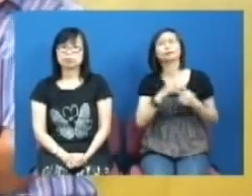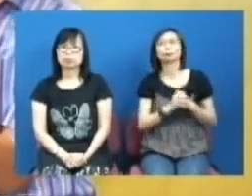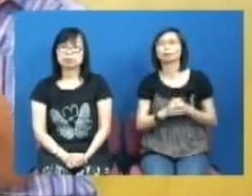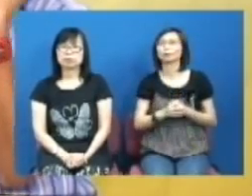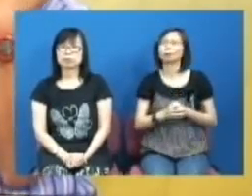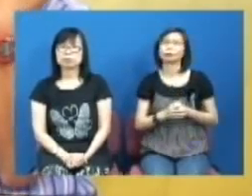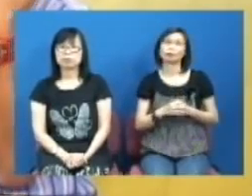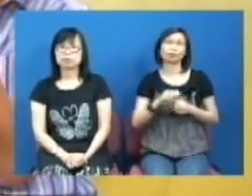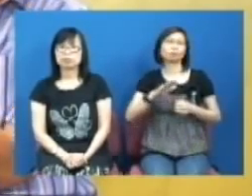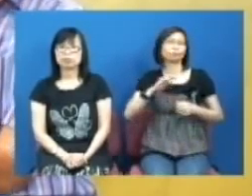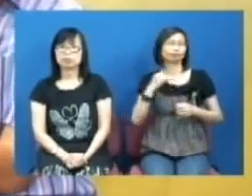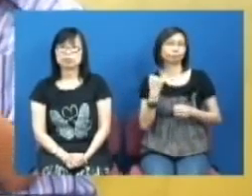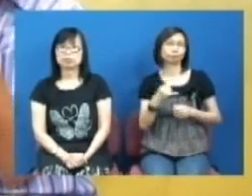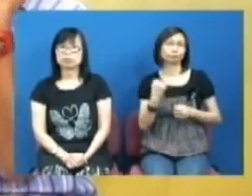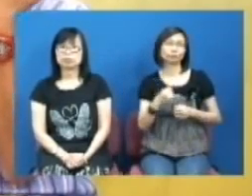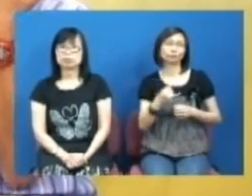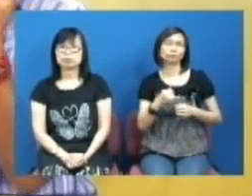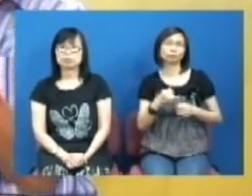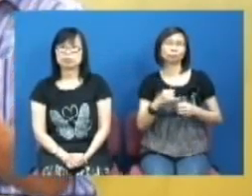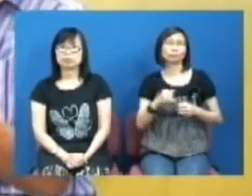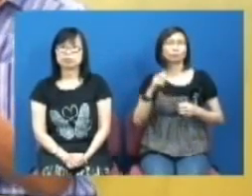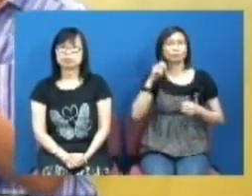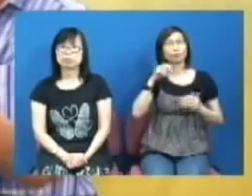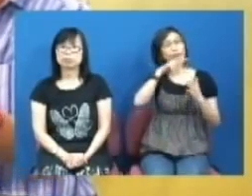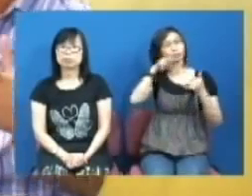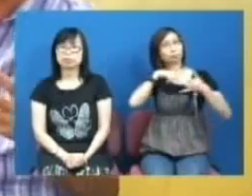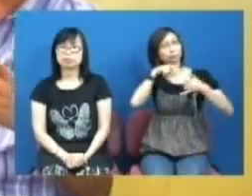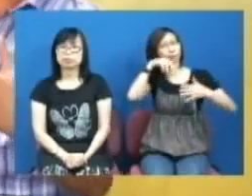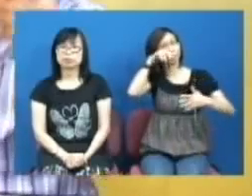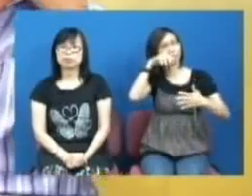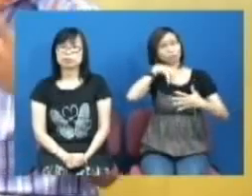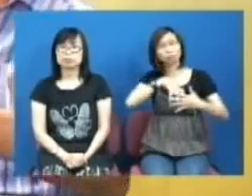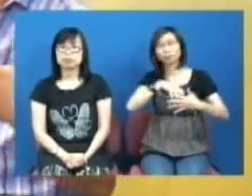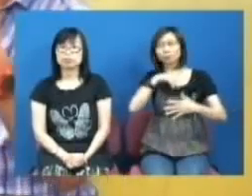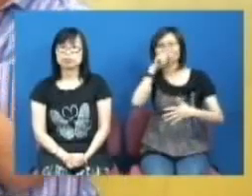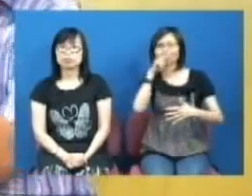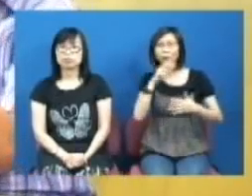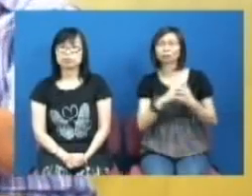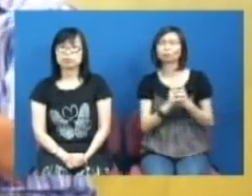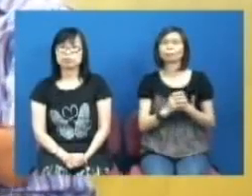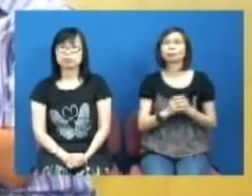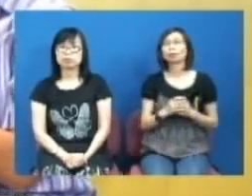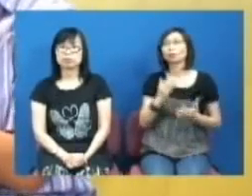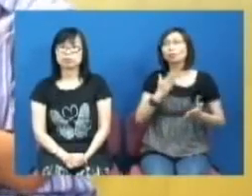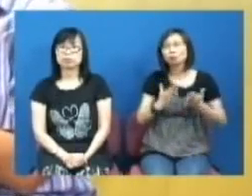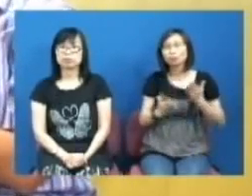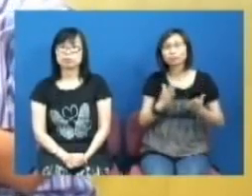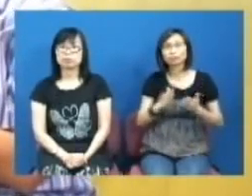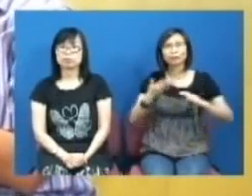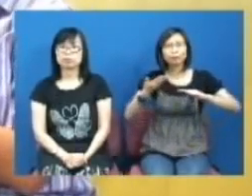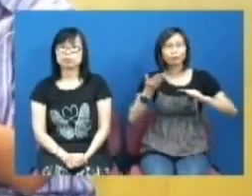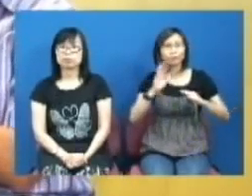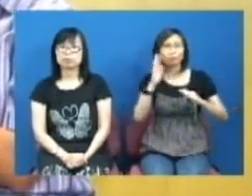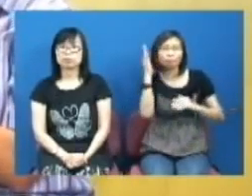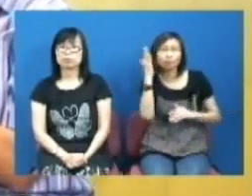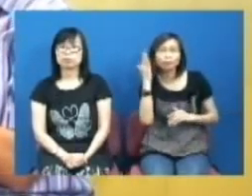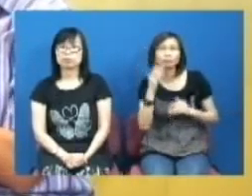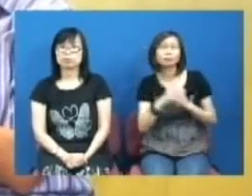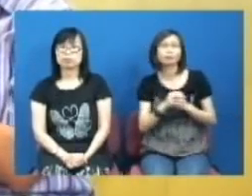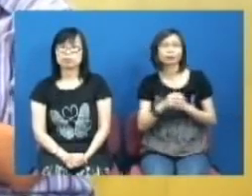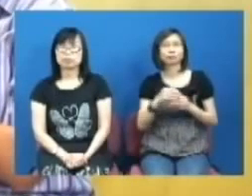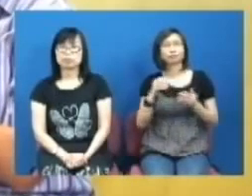主流嘅一個民意調查裏邊可以被揾到，或者佢嘅意見可以反映翻喺個即係民意調查裏邊啦。咁